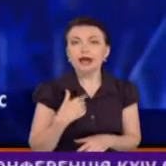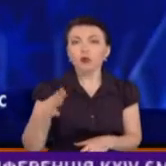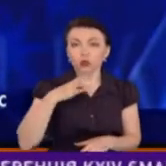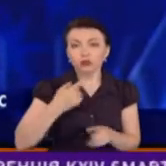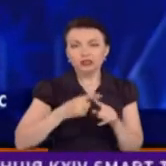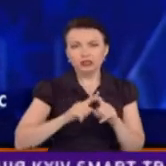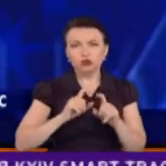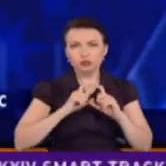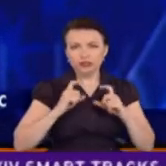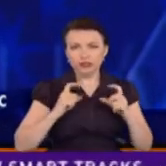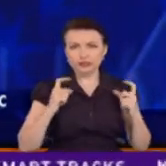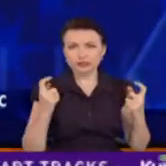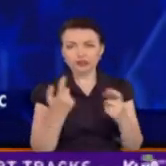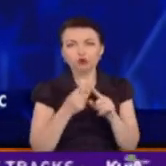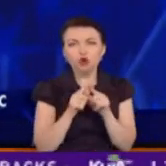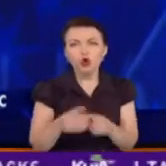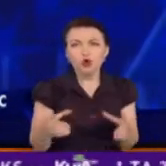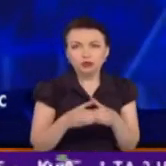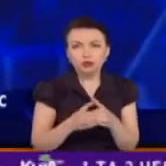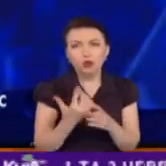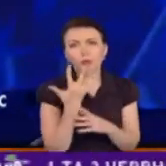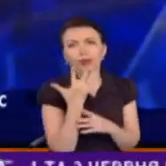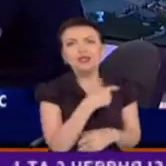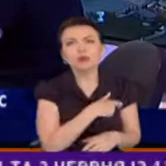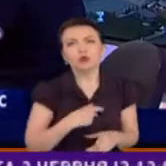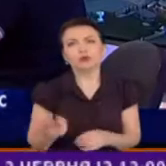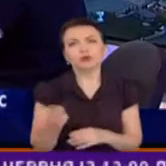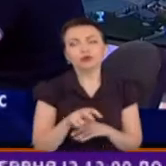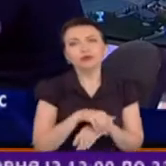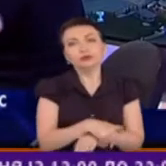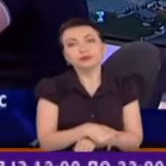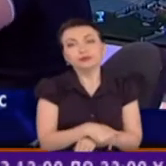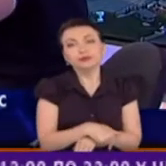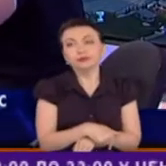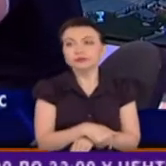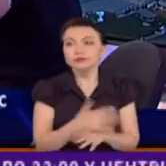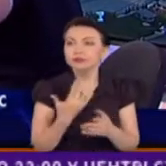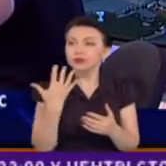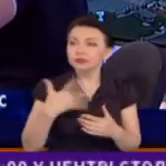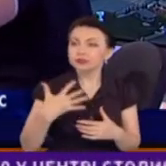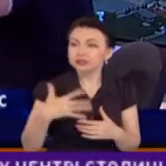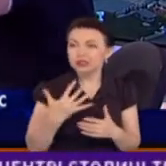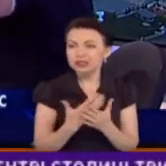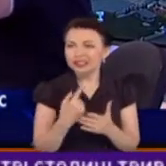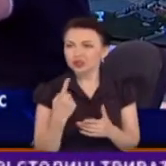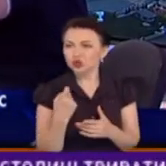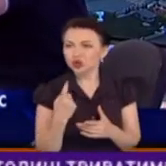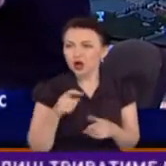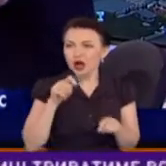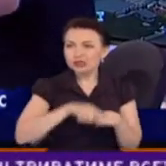цьому засіданні цього так званого комітету. Прийшло десь 5 депутатів і десь 50 чи 100